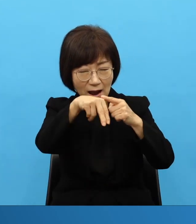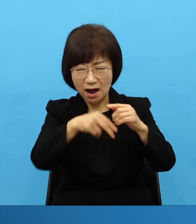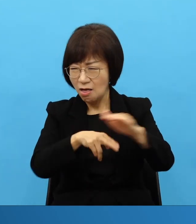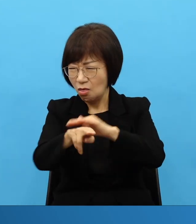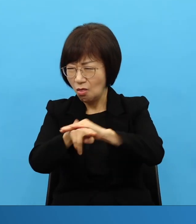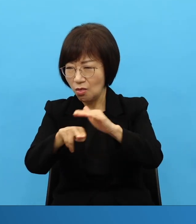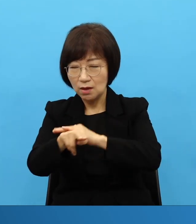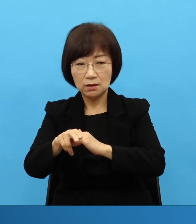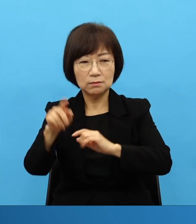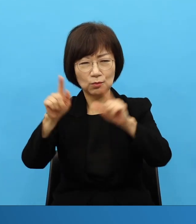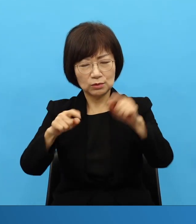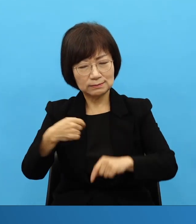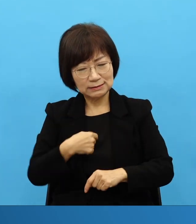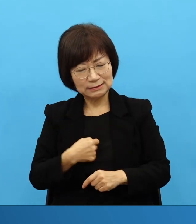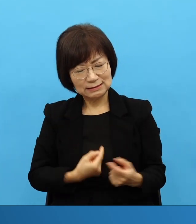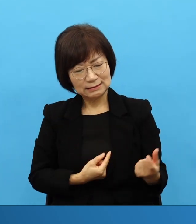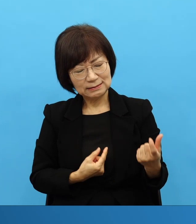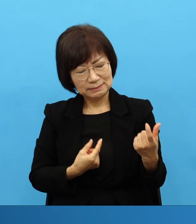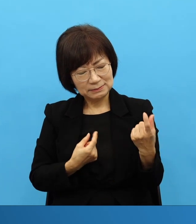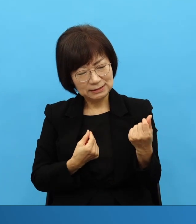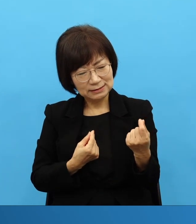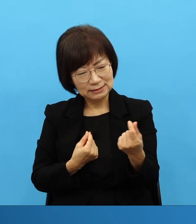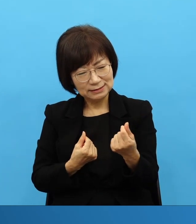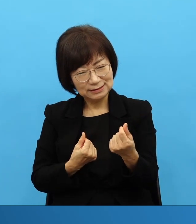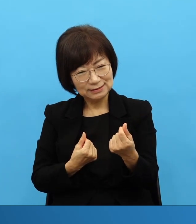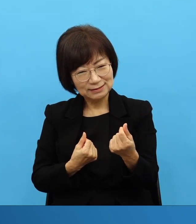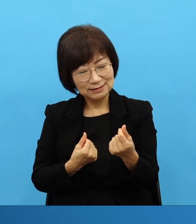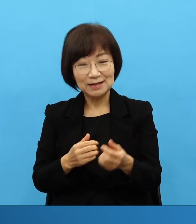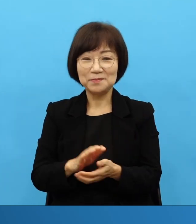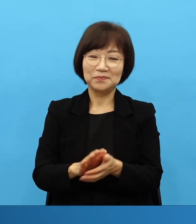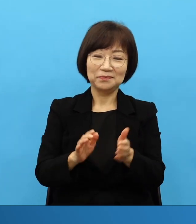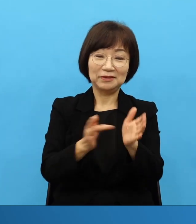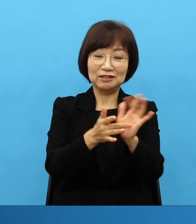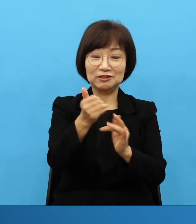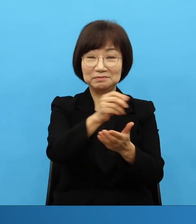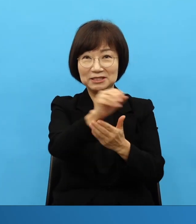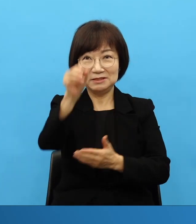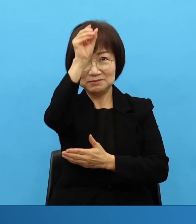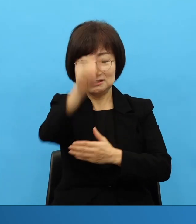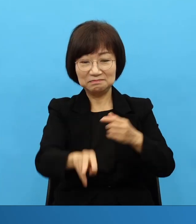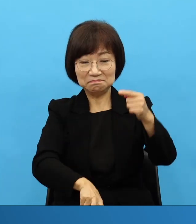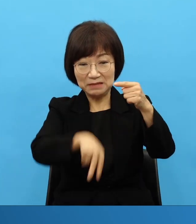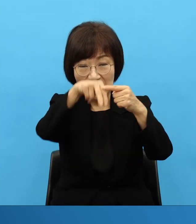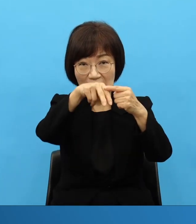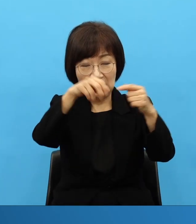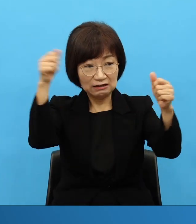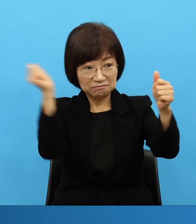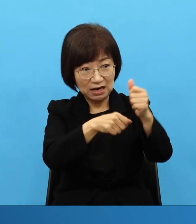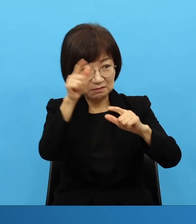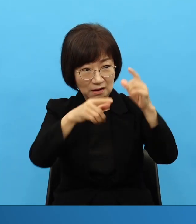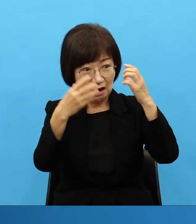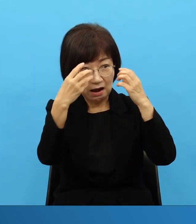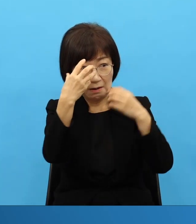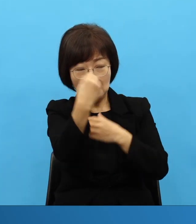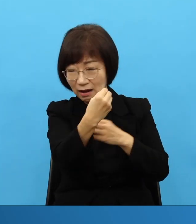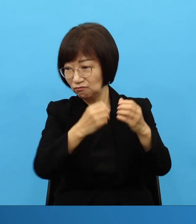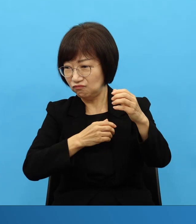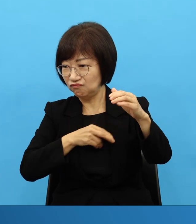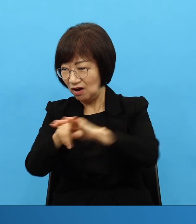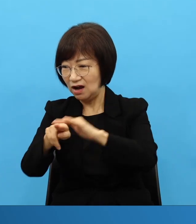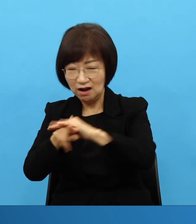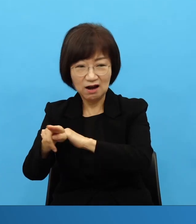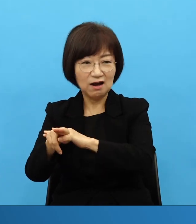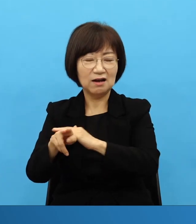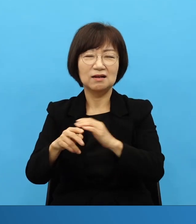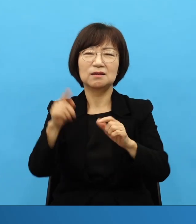모르고 그리스도 부인하고 십자가 못 박은 사람 같은 거예요. Ignorantly, without knowing, we go against Jesus, denying Jesus.